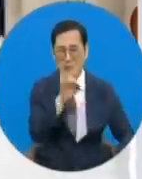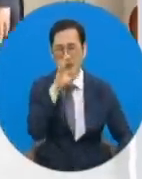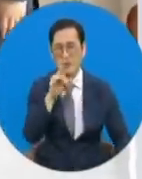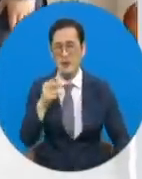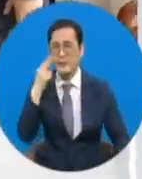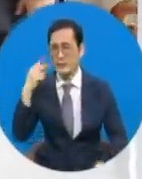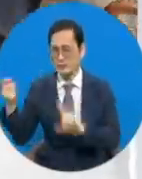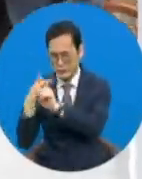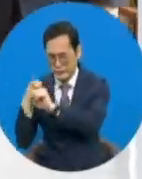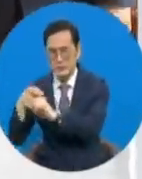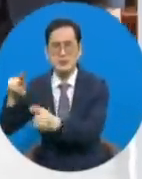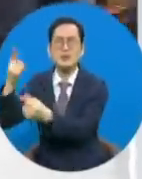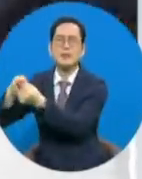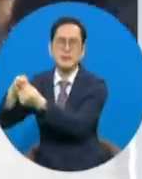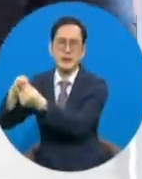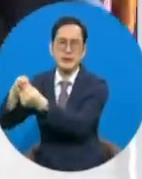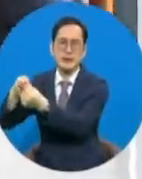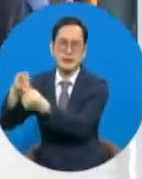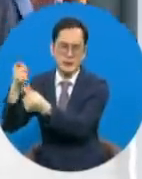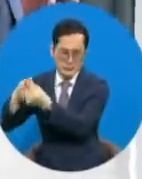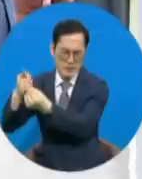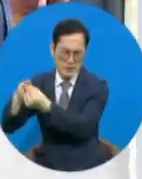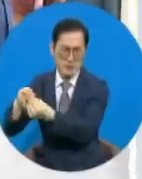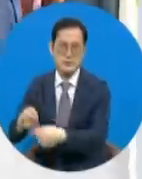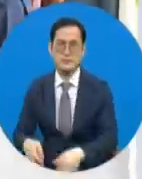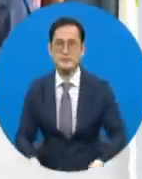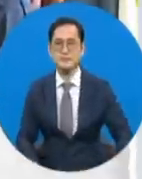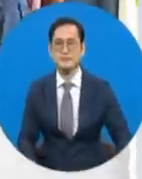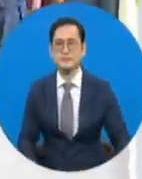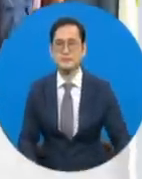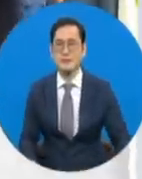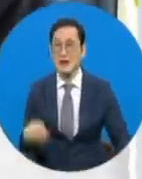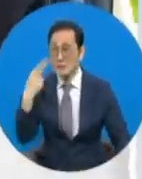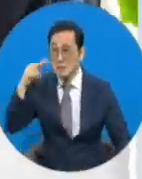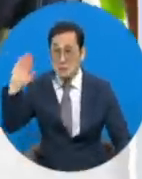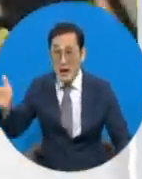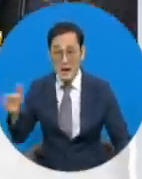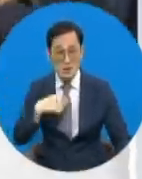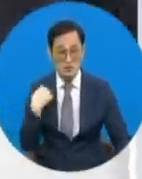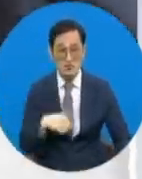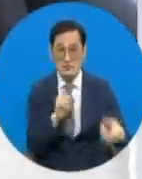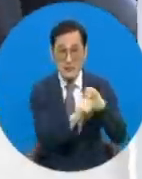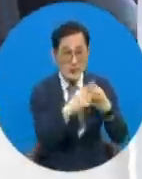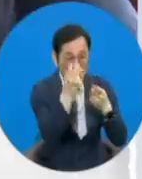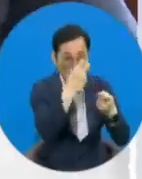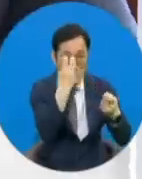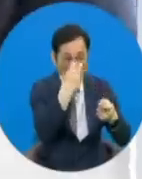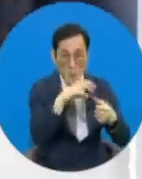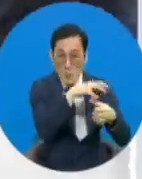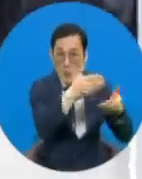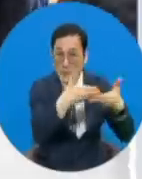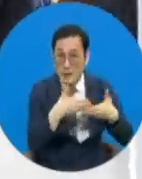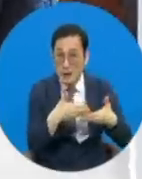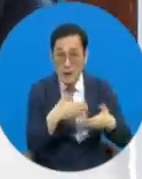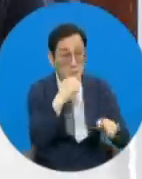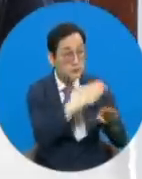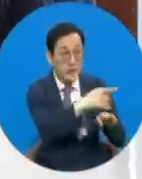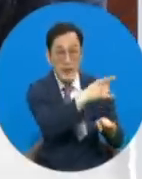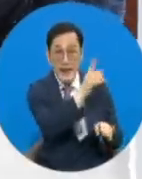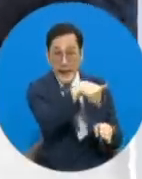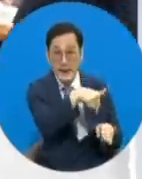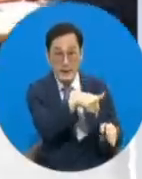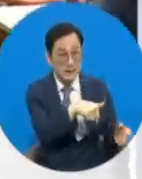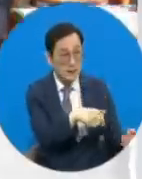결국 미국 동맹을 굉장히 강조하는 거고 우리가 미국 동맹을 떠나서 중국으로부터 우리가 보호받을 수 있습니까? 북한 핵으로부터 우리가